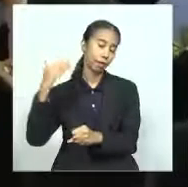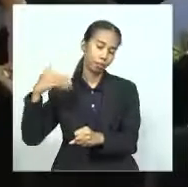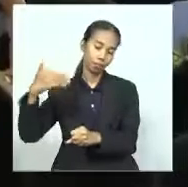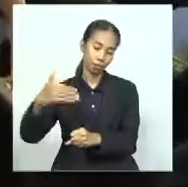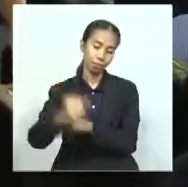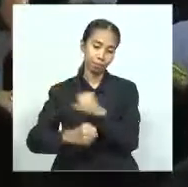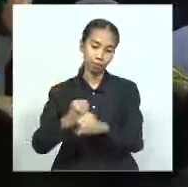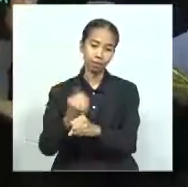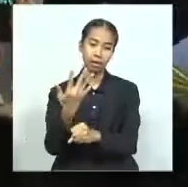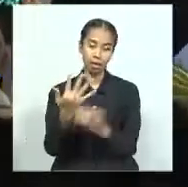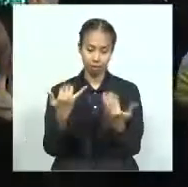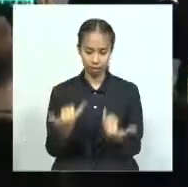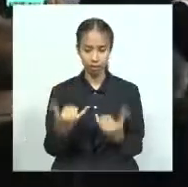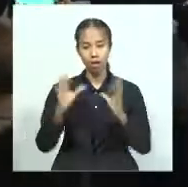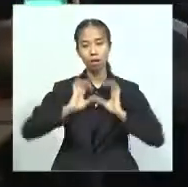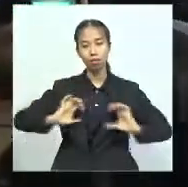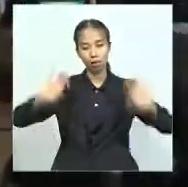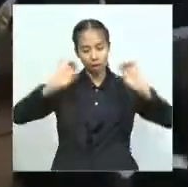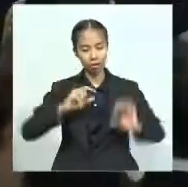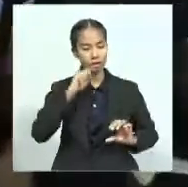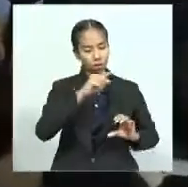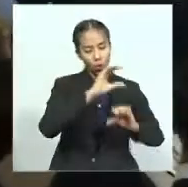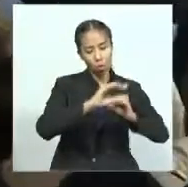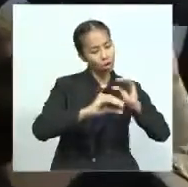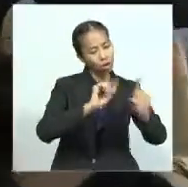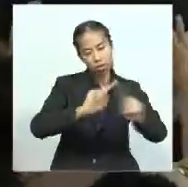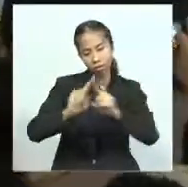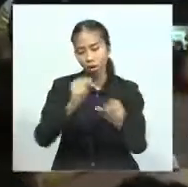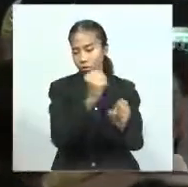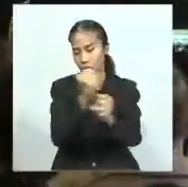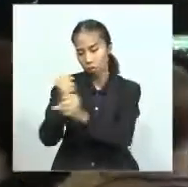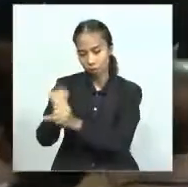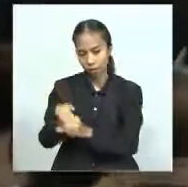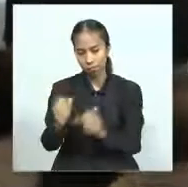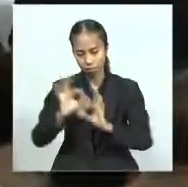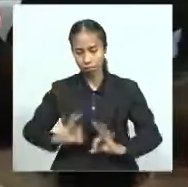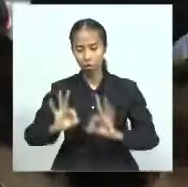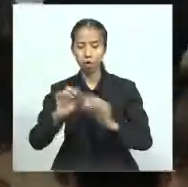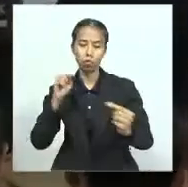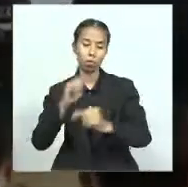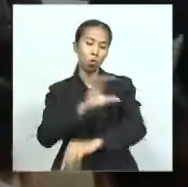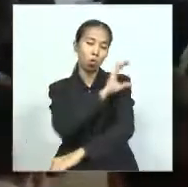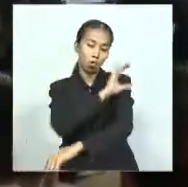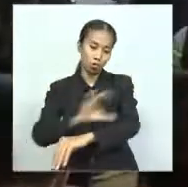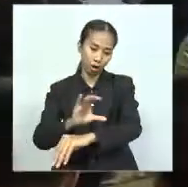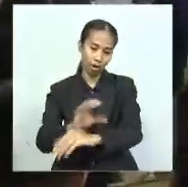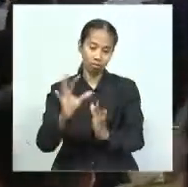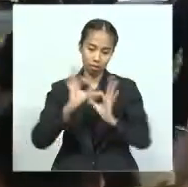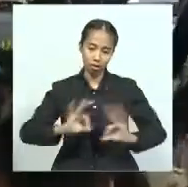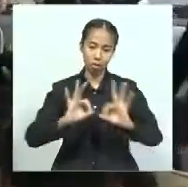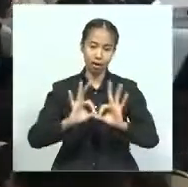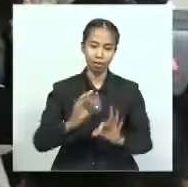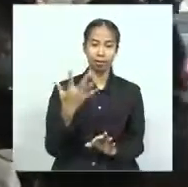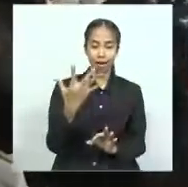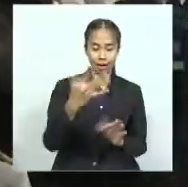การเร่งรัดโครงการต่างๆโดยเฉพาะโครงการรถไฟฟ้าทั้ง5สายซึ่งรถไฟฟ้าช่วงแบริ่งสมุทรป